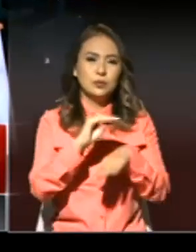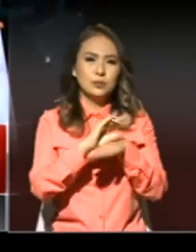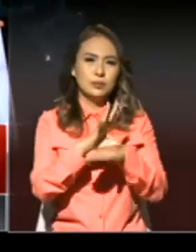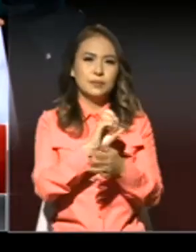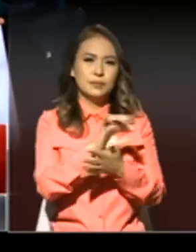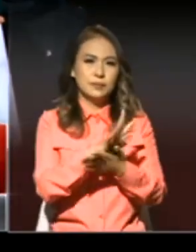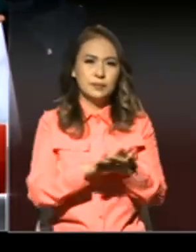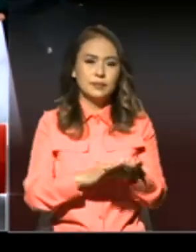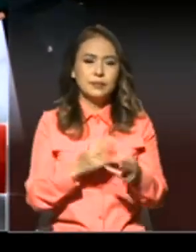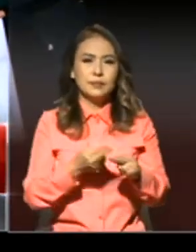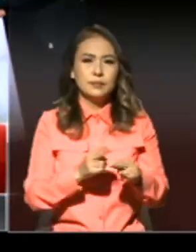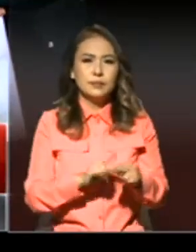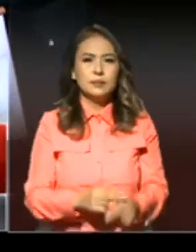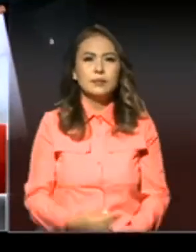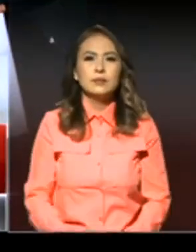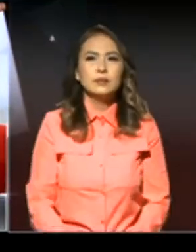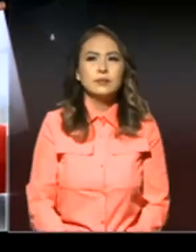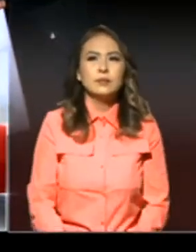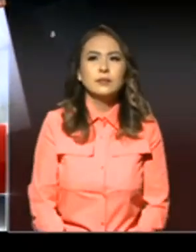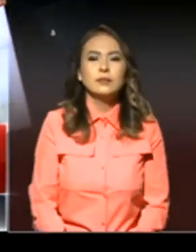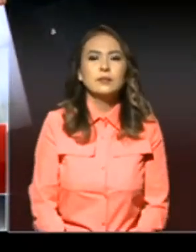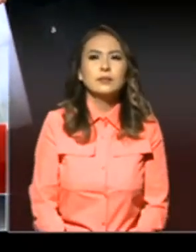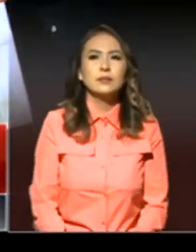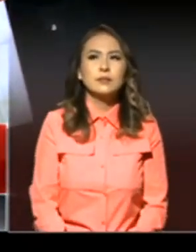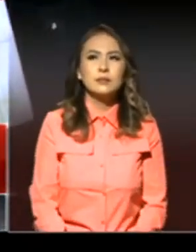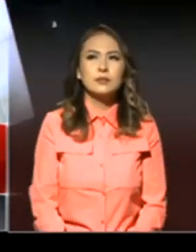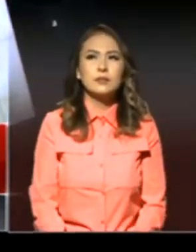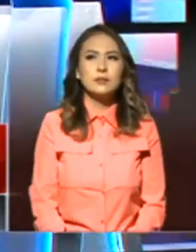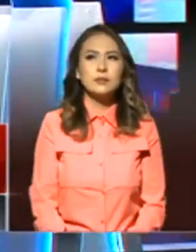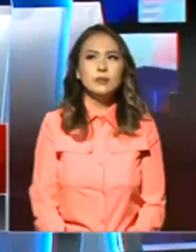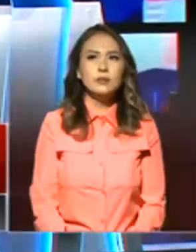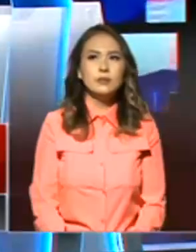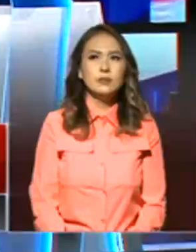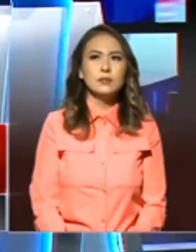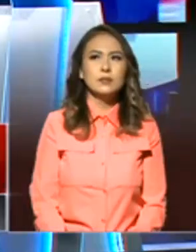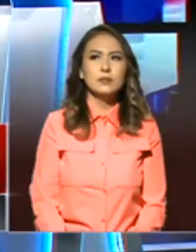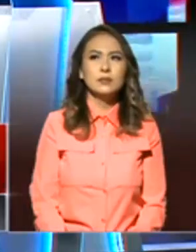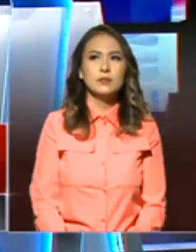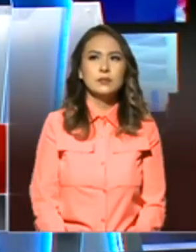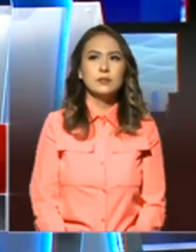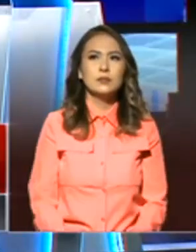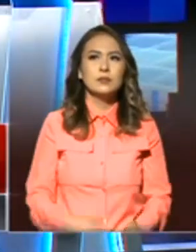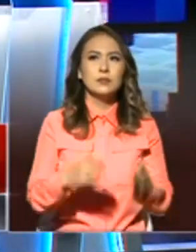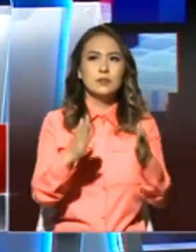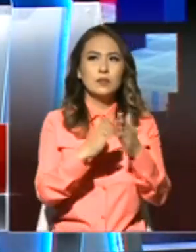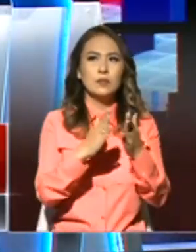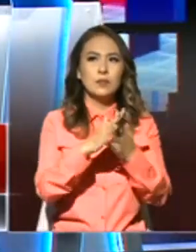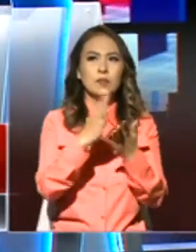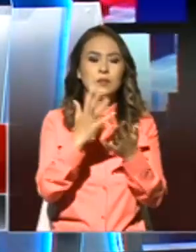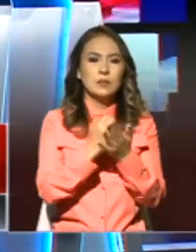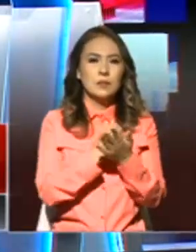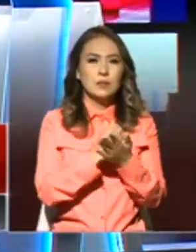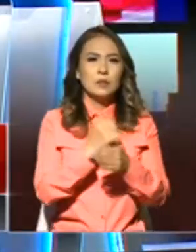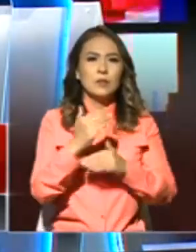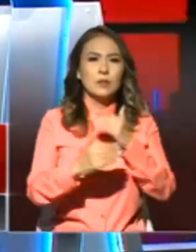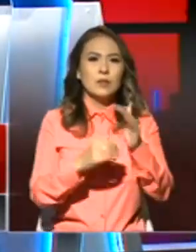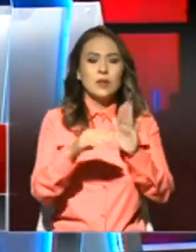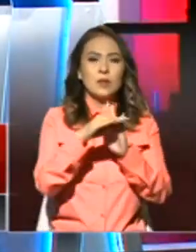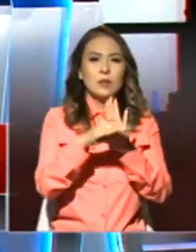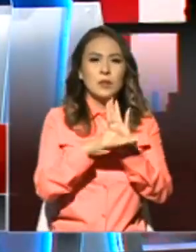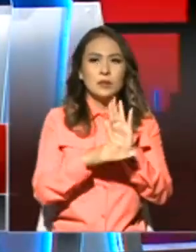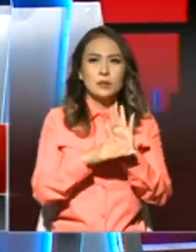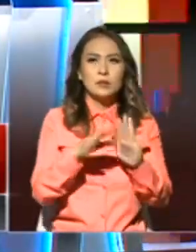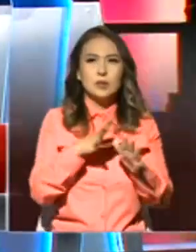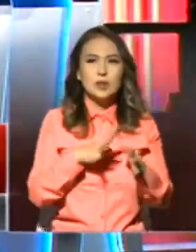жалғастырып жатырмыз. Жасұлтан Орынбекшінің айтуына қарай, ол кісі айтып жатыр ғой жаңа, қолжетімді баспана баспалдағы бағдарламасы болушы еді,